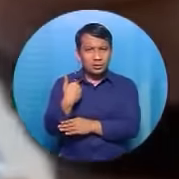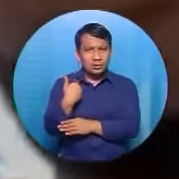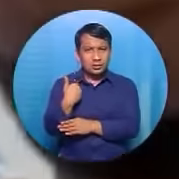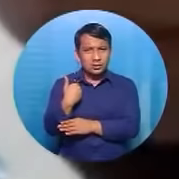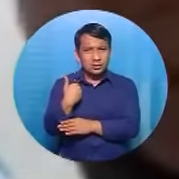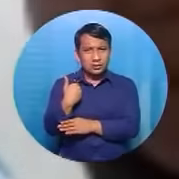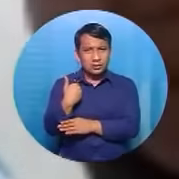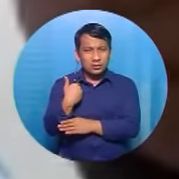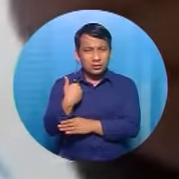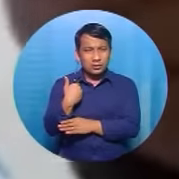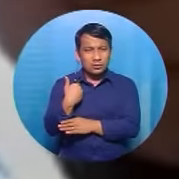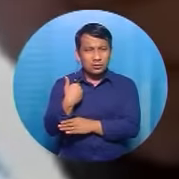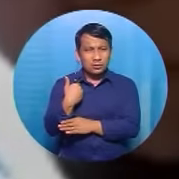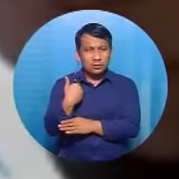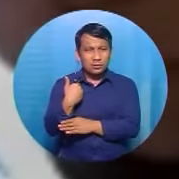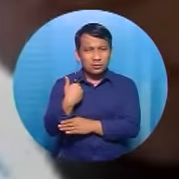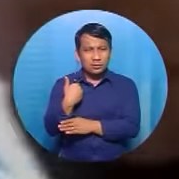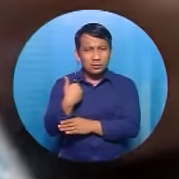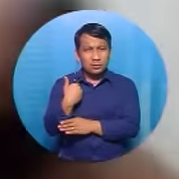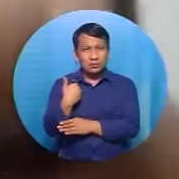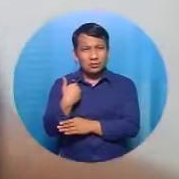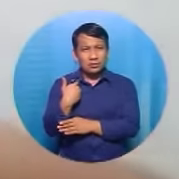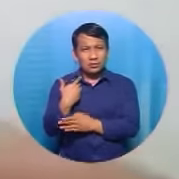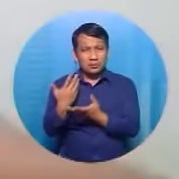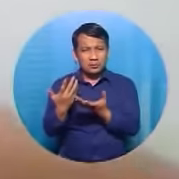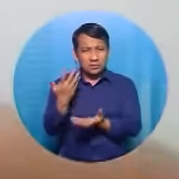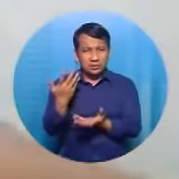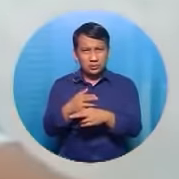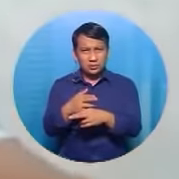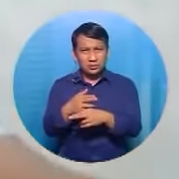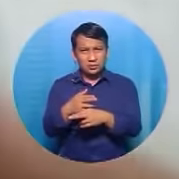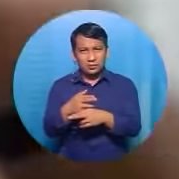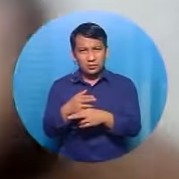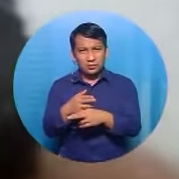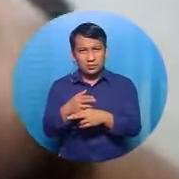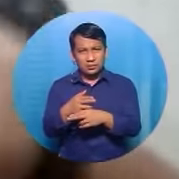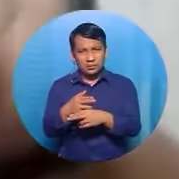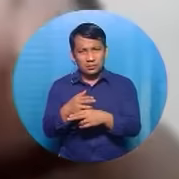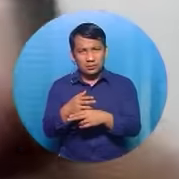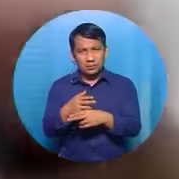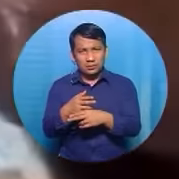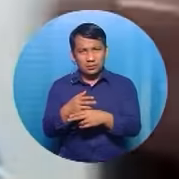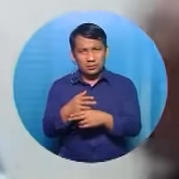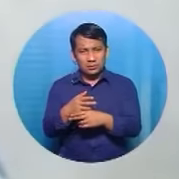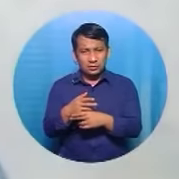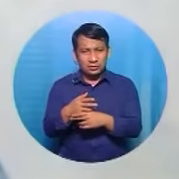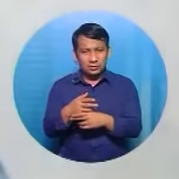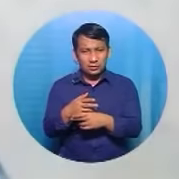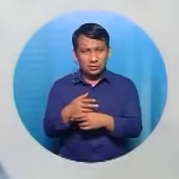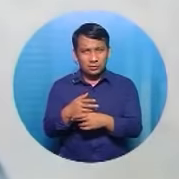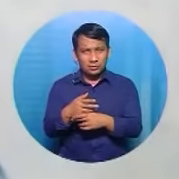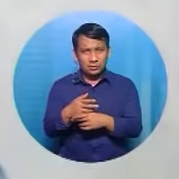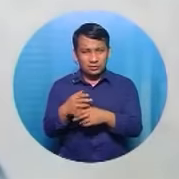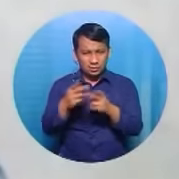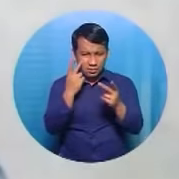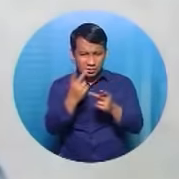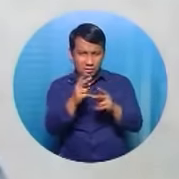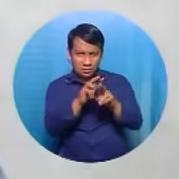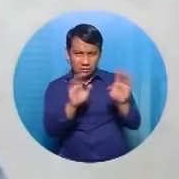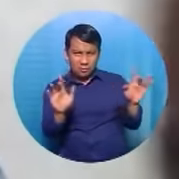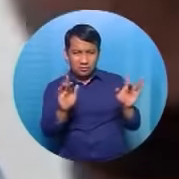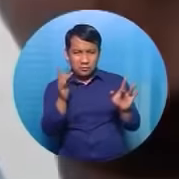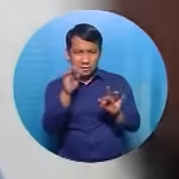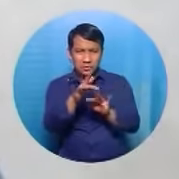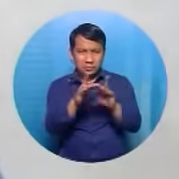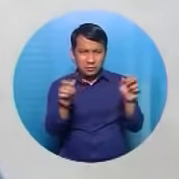kumbaga parang ano tawag doon yung plaza po ba ng station nila, sir? Kasi okay, nakita ko po